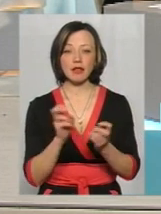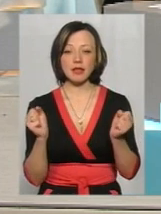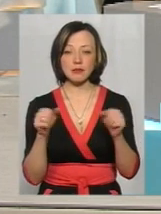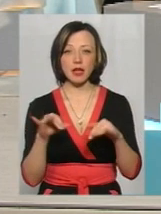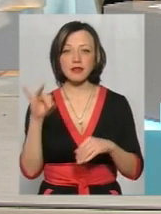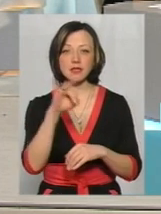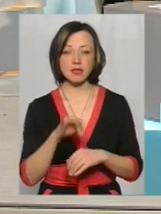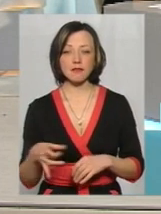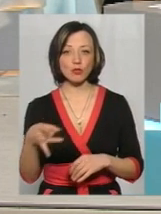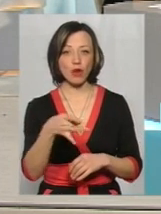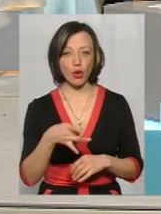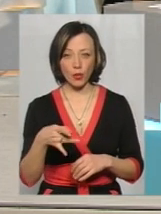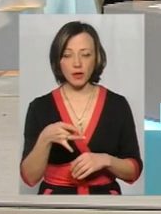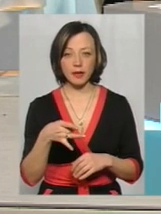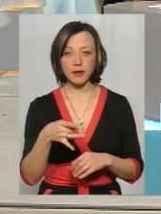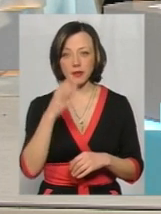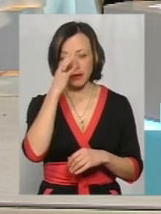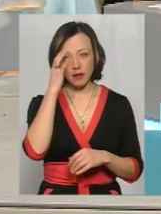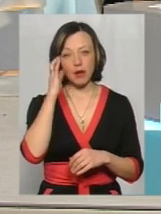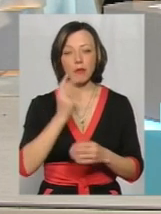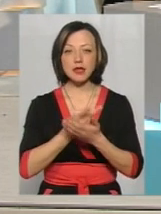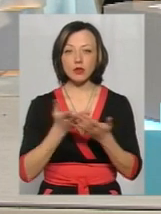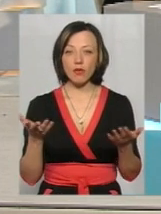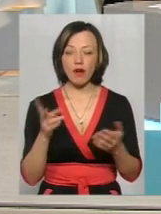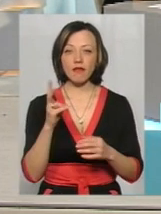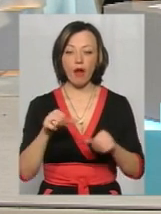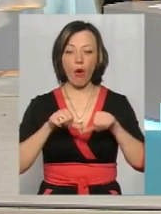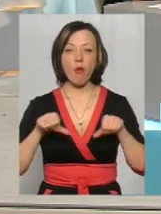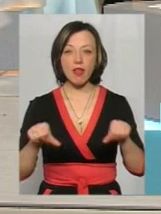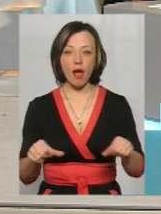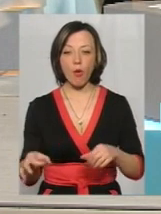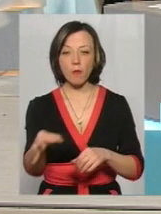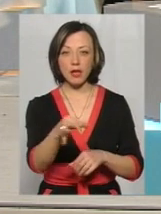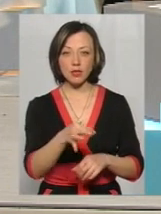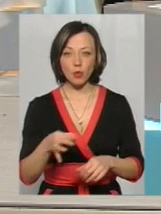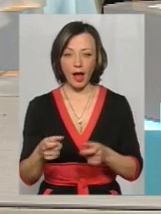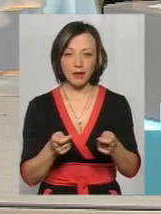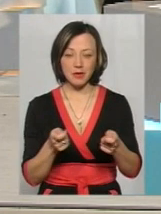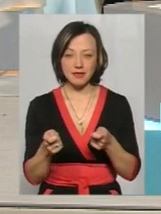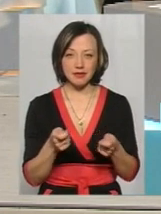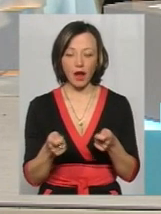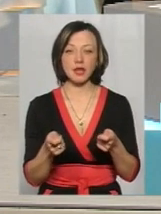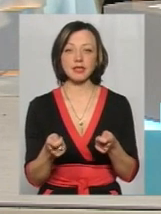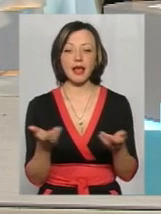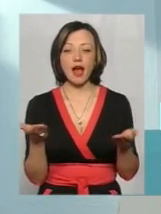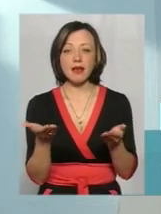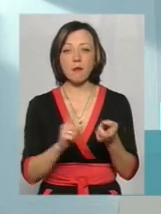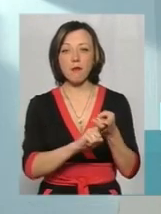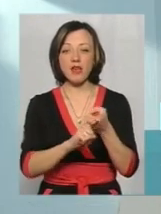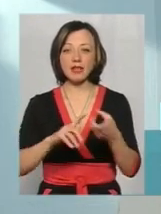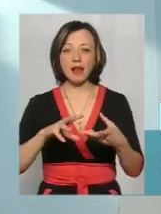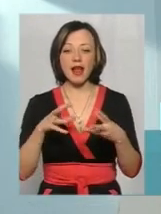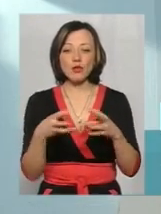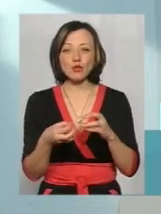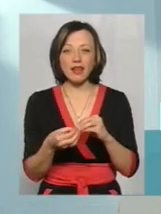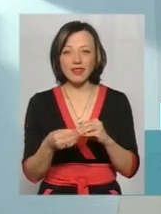в Ізяславському районі, презентував на колегії обласної державної адміністрації, які стосуються